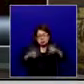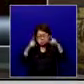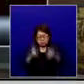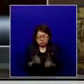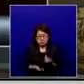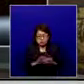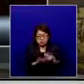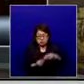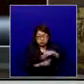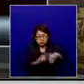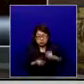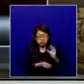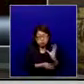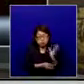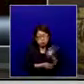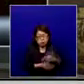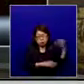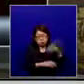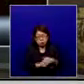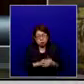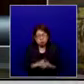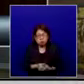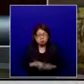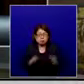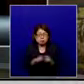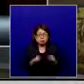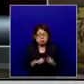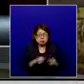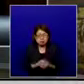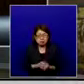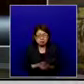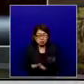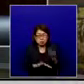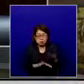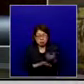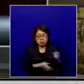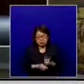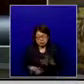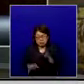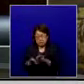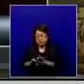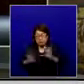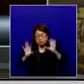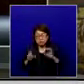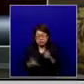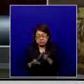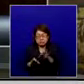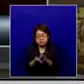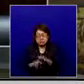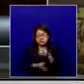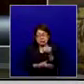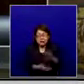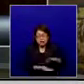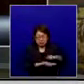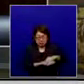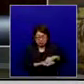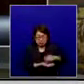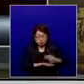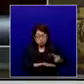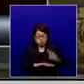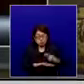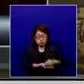ดเกิดอะไรขึ้นครับเจ้าสัวกระเทือนแน่ไอ้ตั๋วเงินที่แบงก์ชาติรับไว้เนี่ยมีปัญหาแน่นอนมีปัญหา